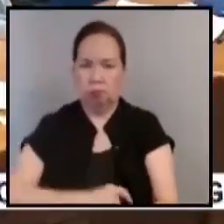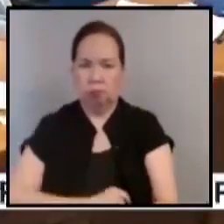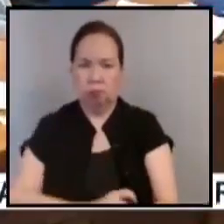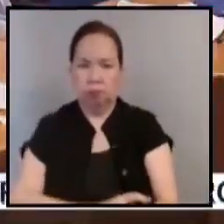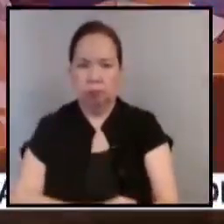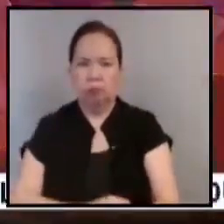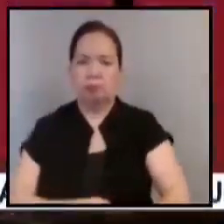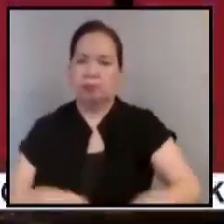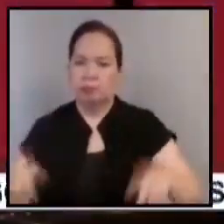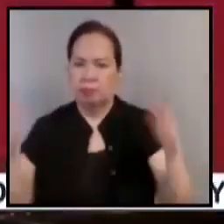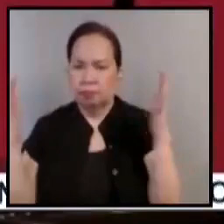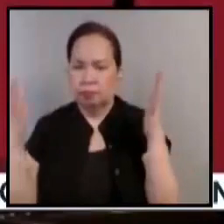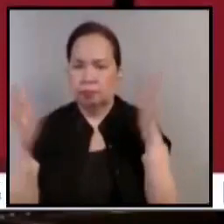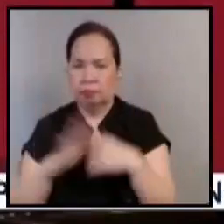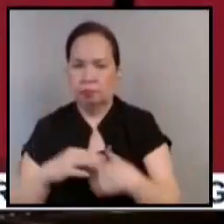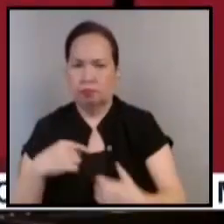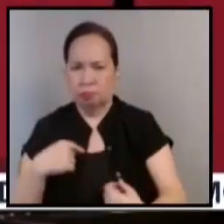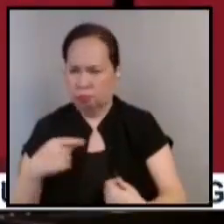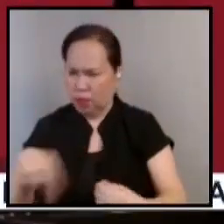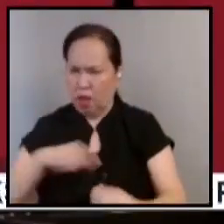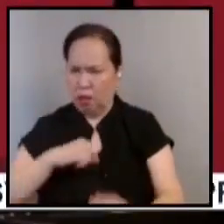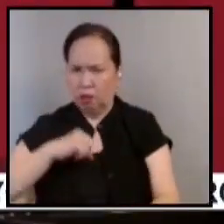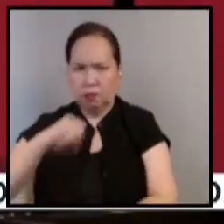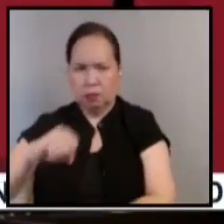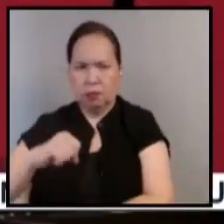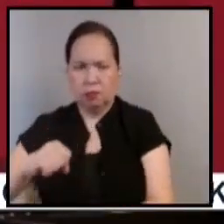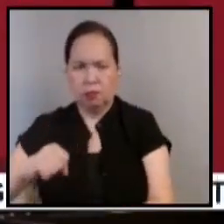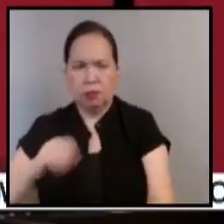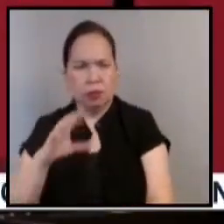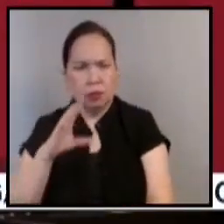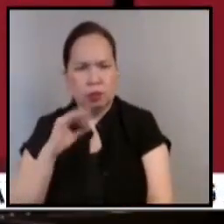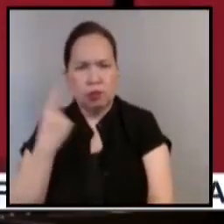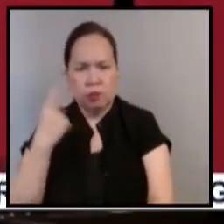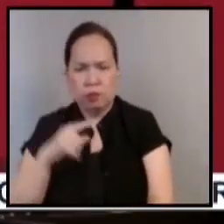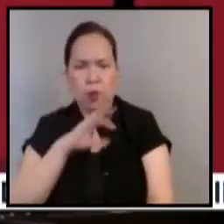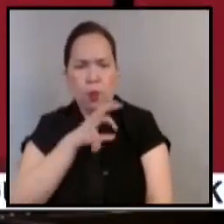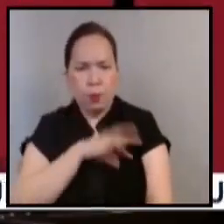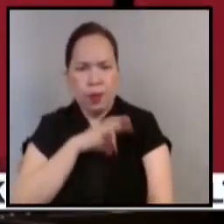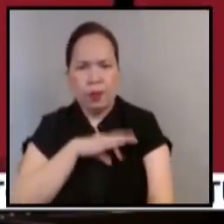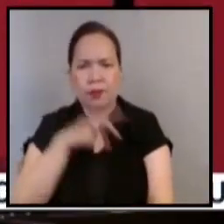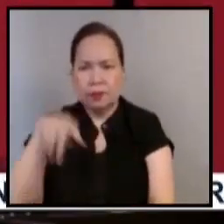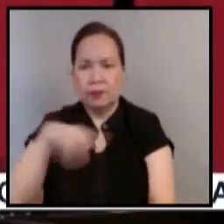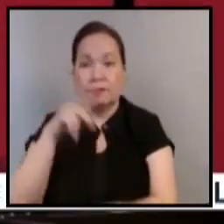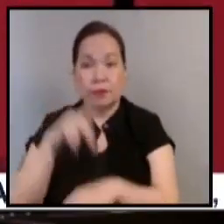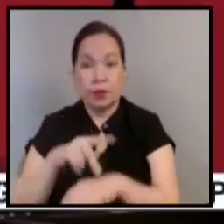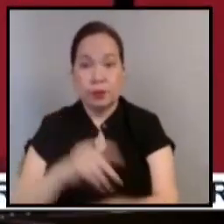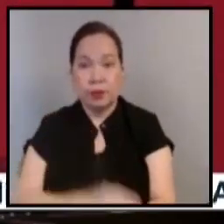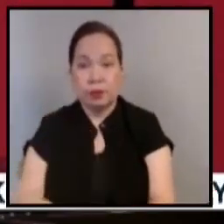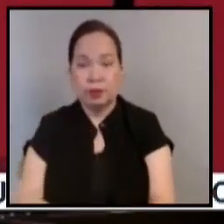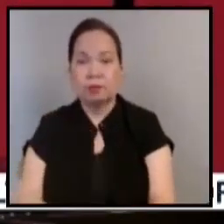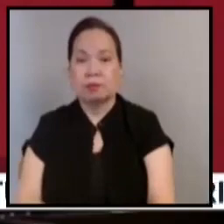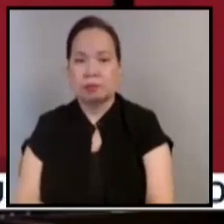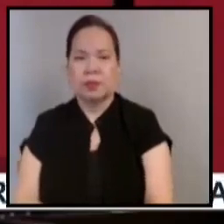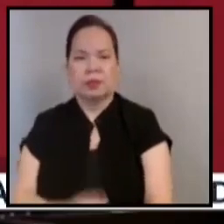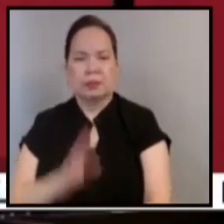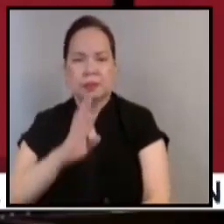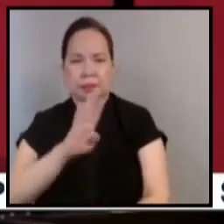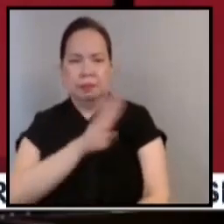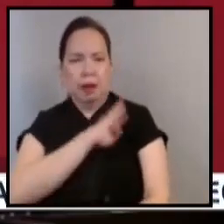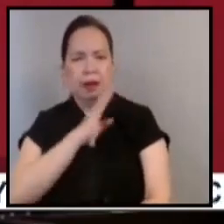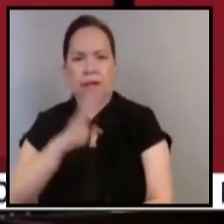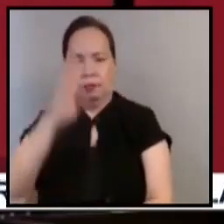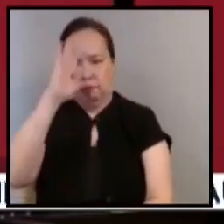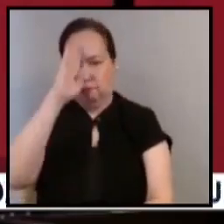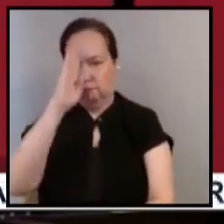Itindig ako tayong lahat para sa kapangyarihan ng bayan. Ito ang matapang na pahayag ni House Speaker